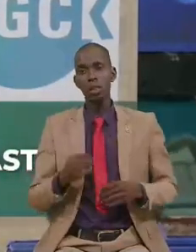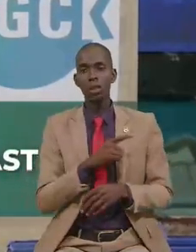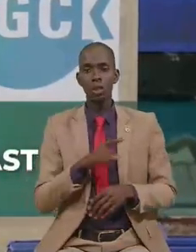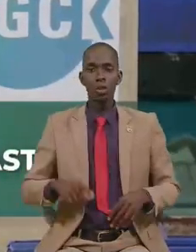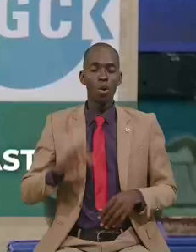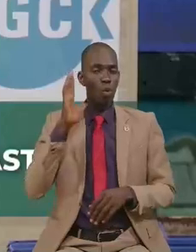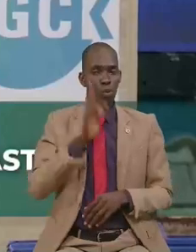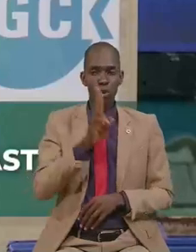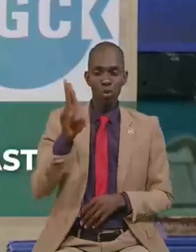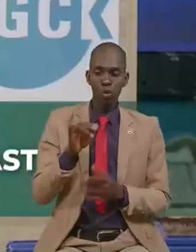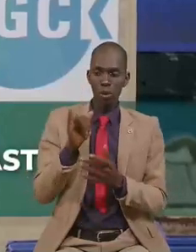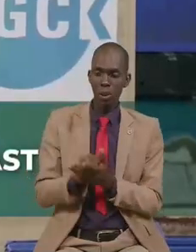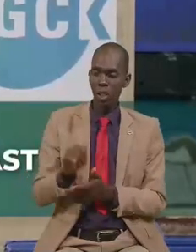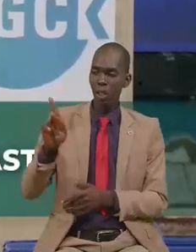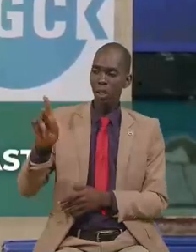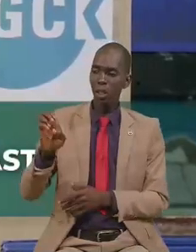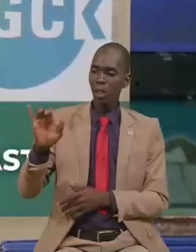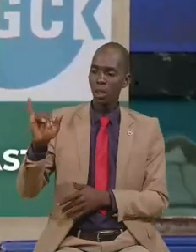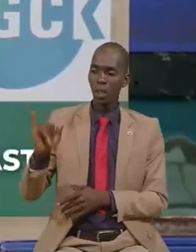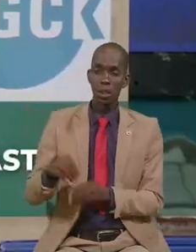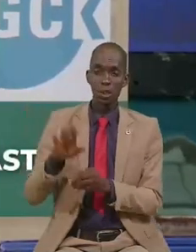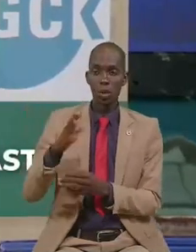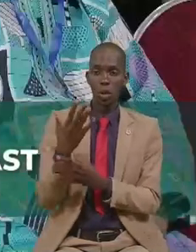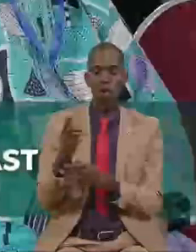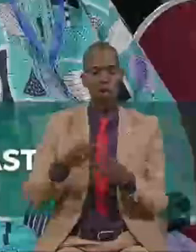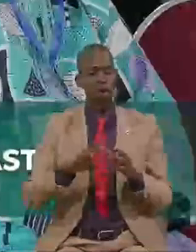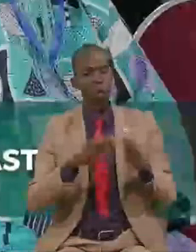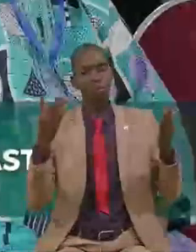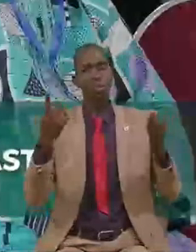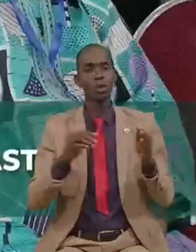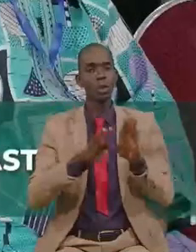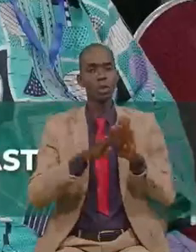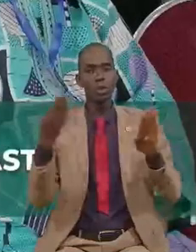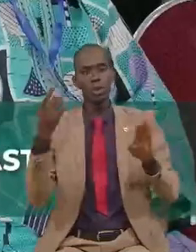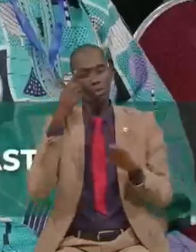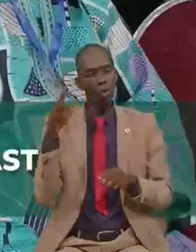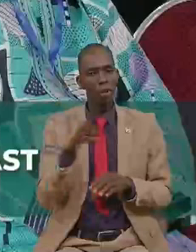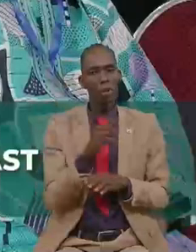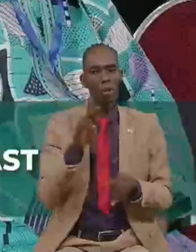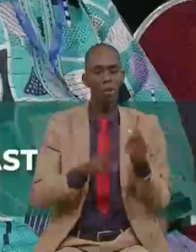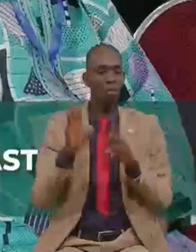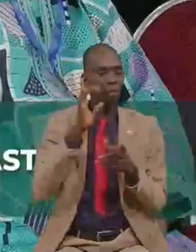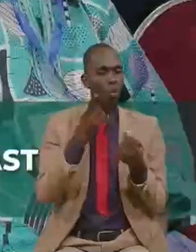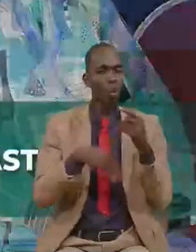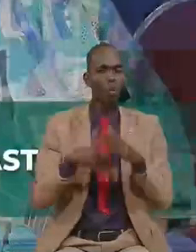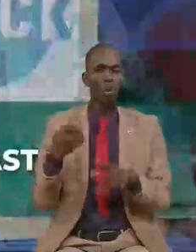cette clé de ta main et ouvrir les portes pour eux. Ils sortiront de